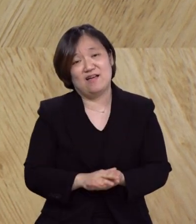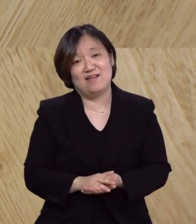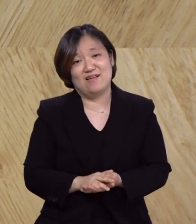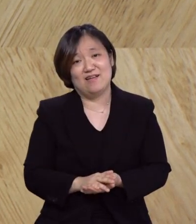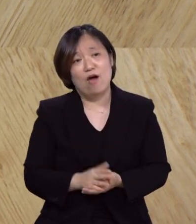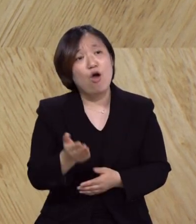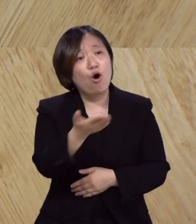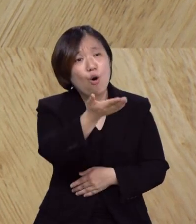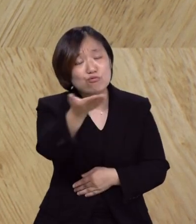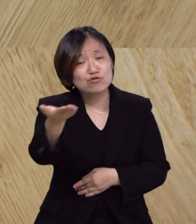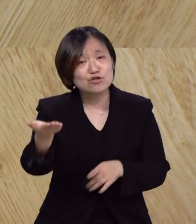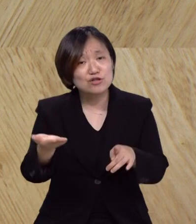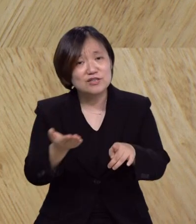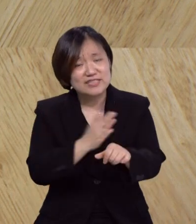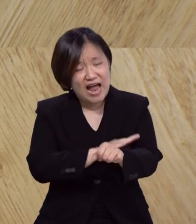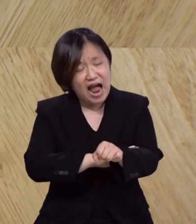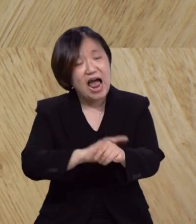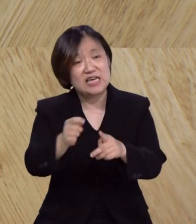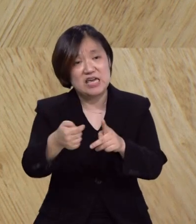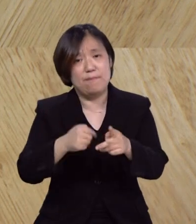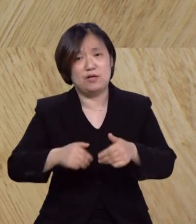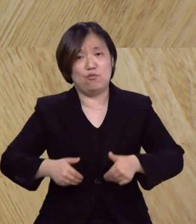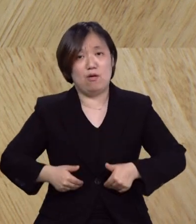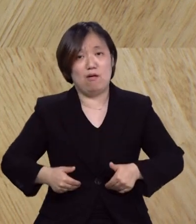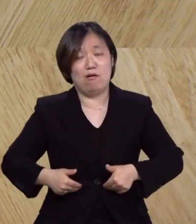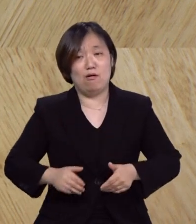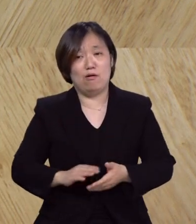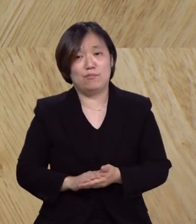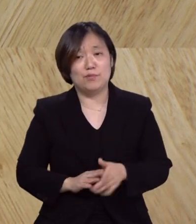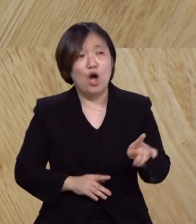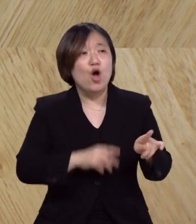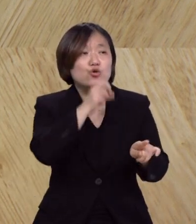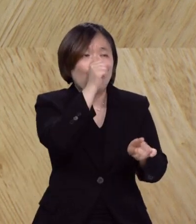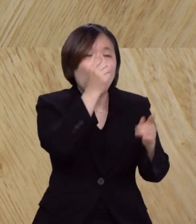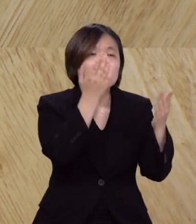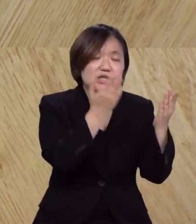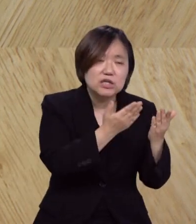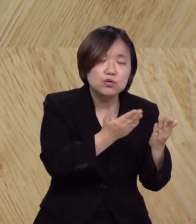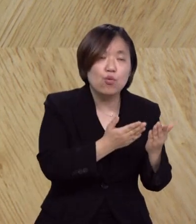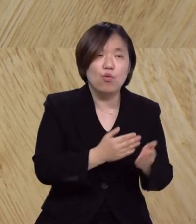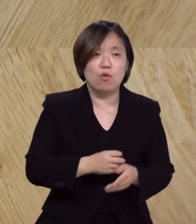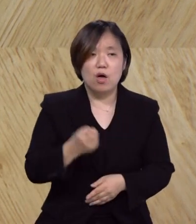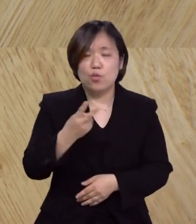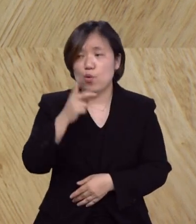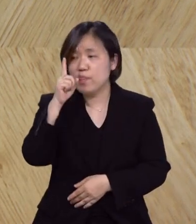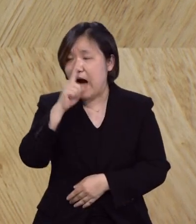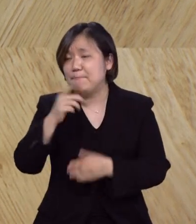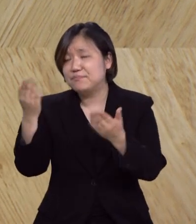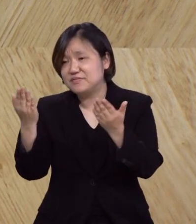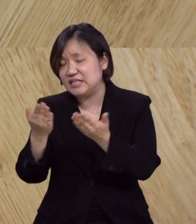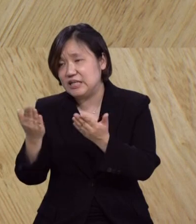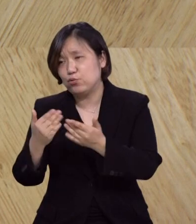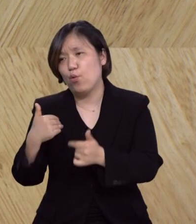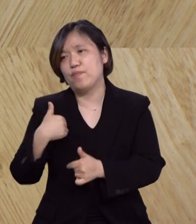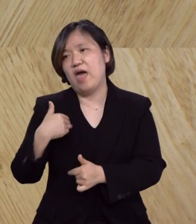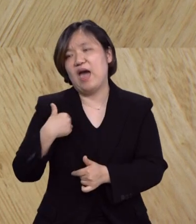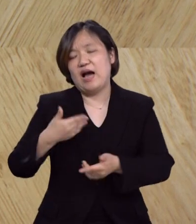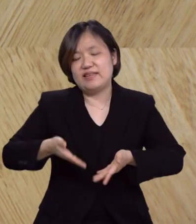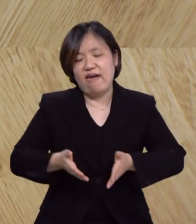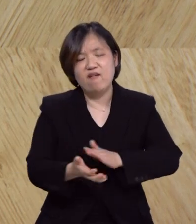중심을 세우고 이해하셔야 됩니다 좋은 일도 나쁜 일도 내가 지은 업의